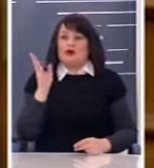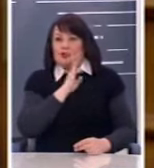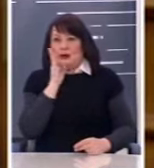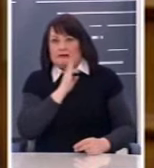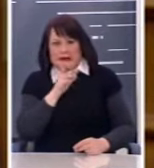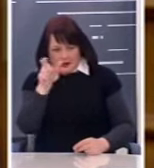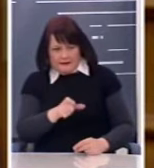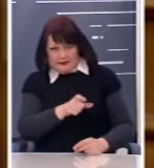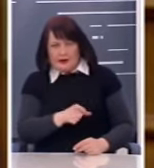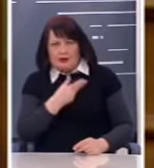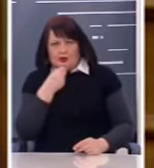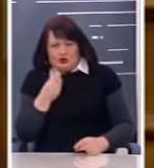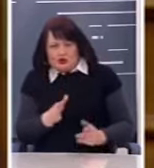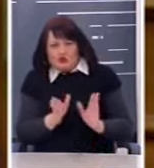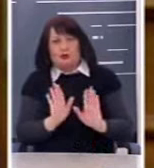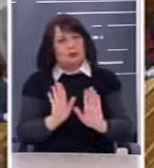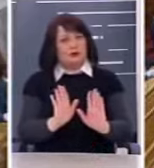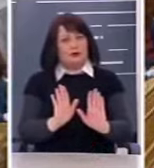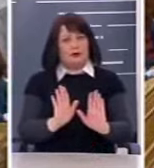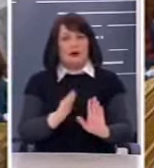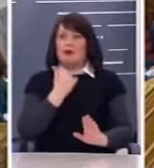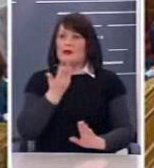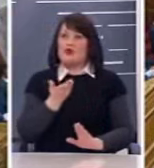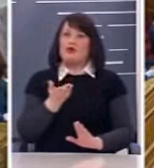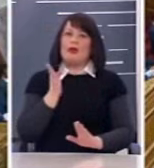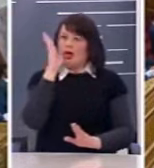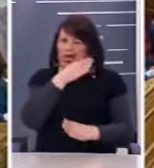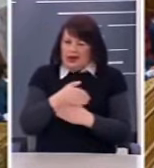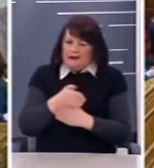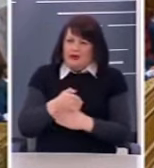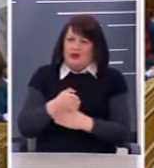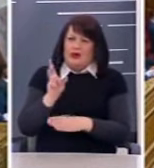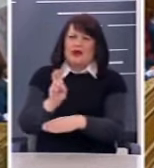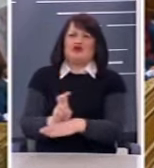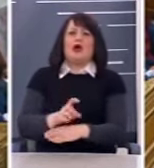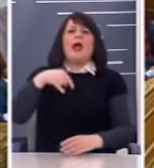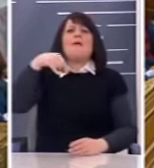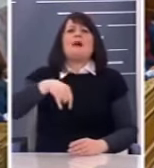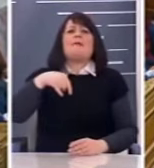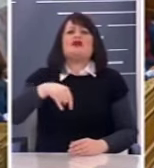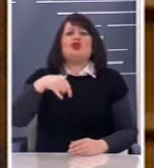λόγο. Αλλά δεν μπορούμε να βάλουμε στο συρτάρι τη δικογραφία του Παπαντονίου, για παράδειγμα.